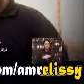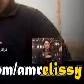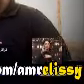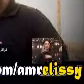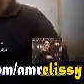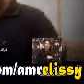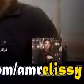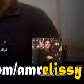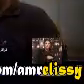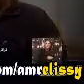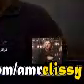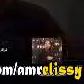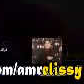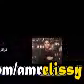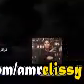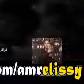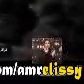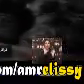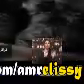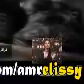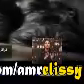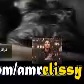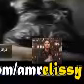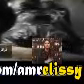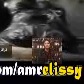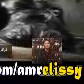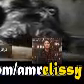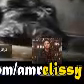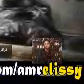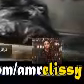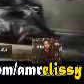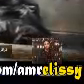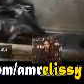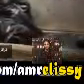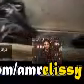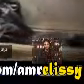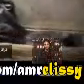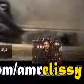كل مكان في مصر بإذن الله.